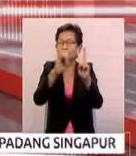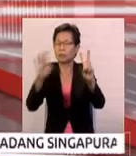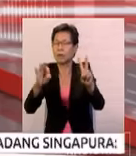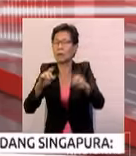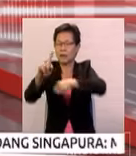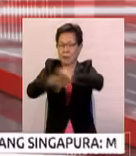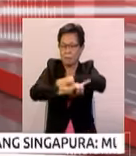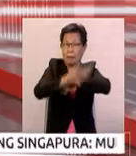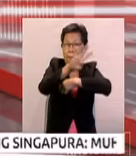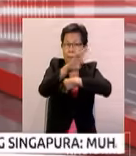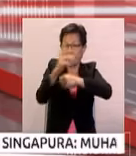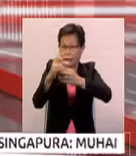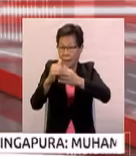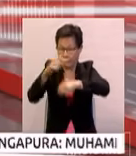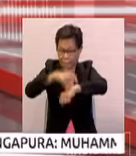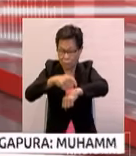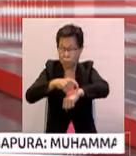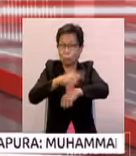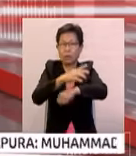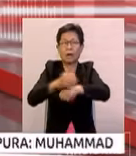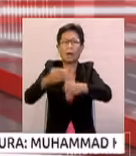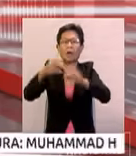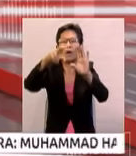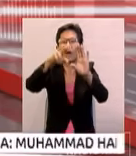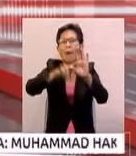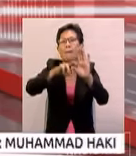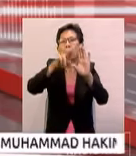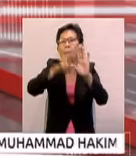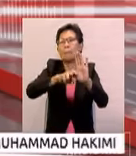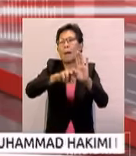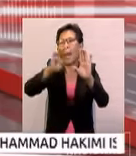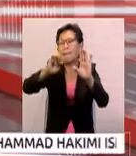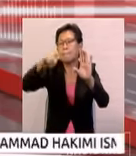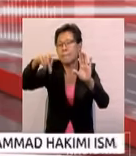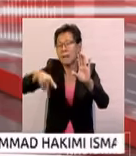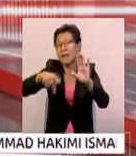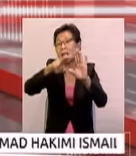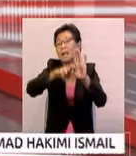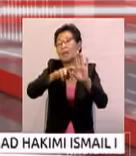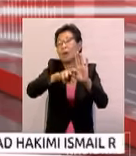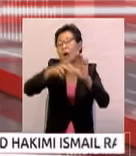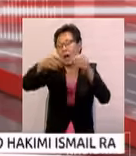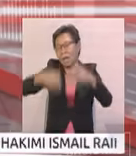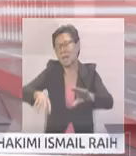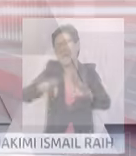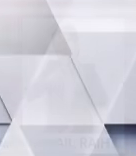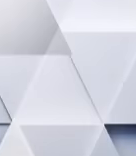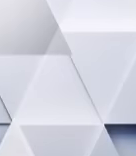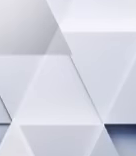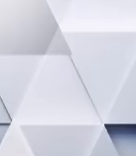didenda RM4,000 ketika itu dan kehilangan kerusi Parlimen Bukit Gelugur.